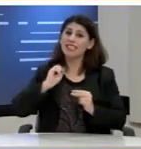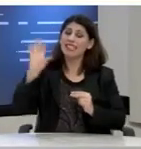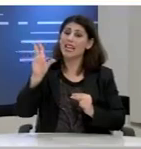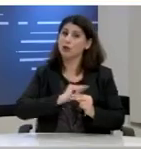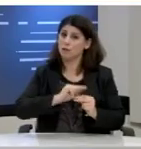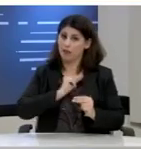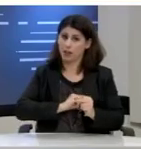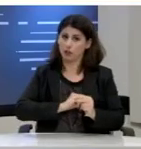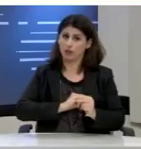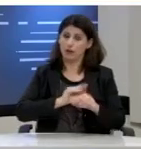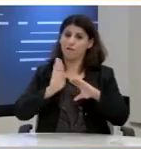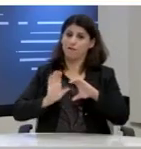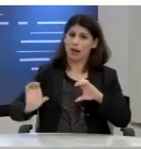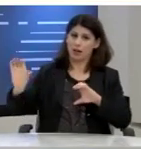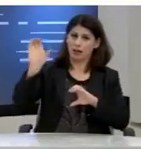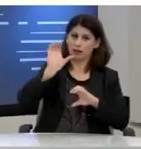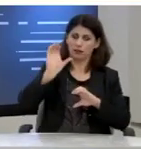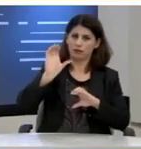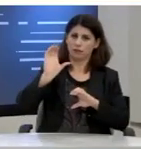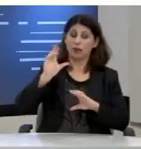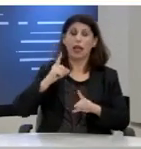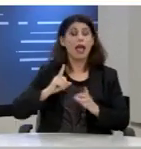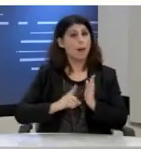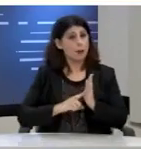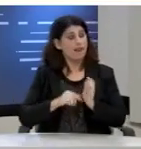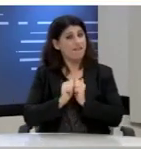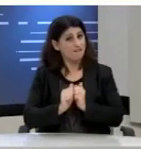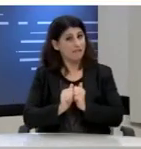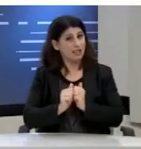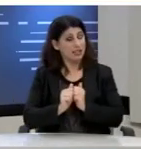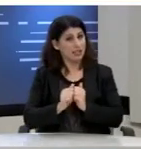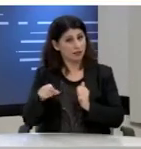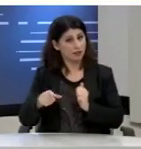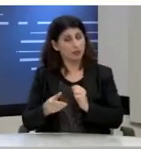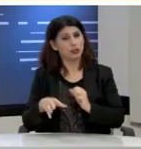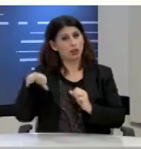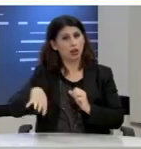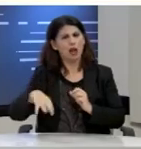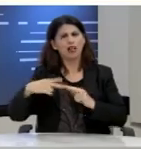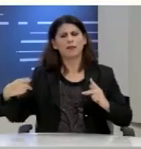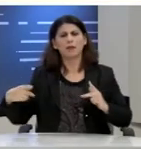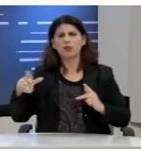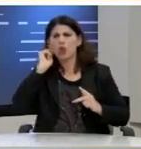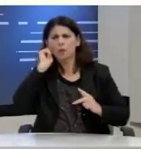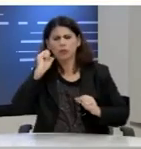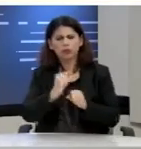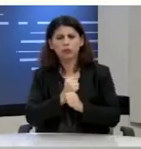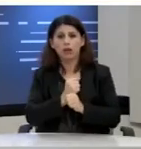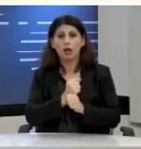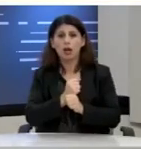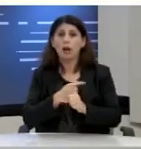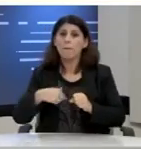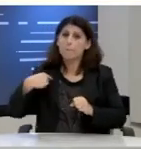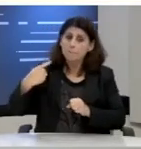συμφερόντων στα Βαλκάνια. Αντί να κάνει φίλη τη νέα χώρα, την έκανε αντίπαλο, εκλεβιζόμενη στο νοματολογικό. Και